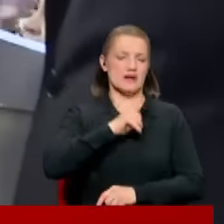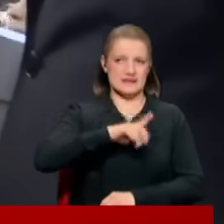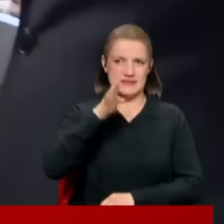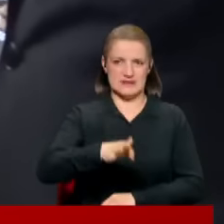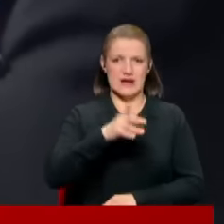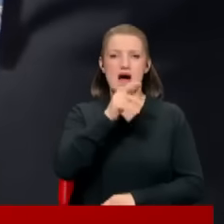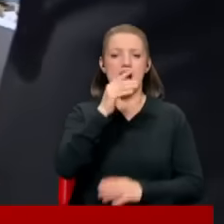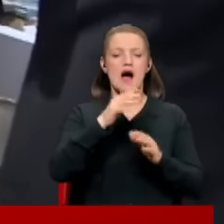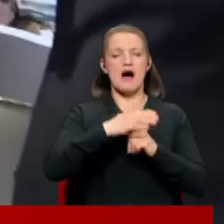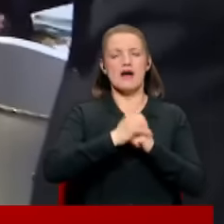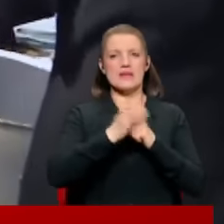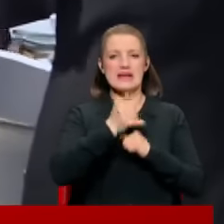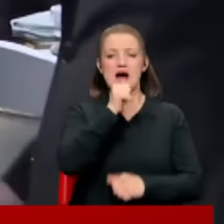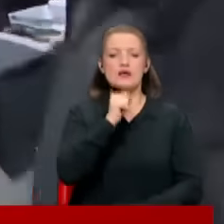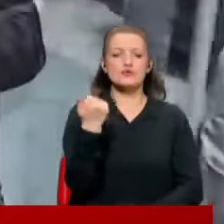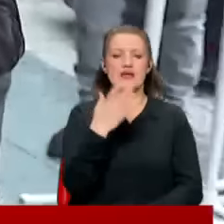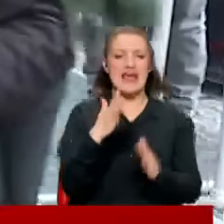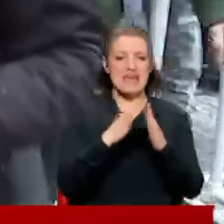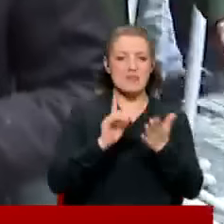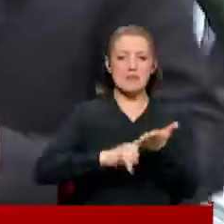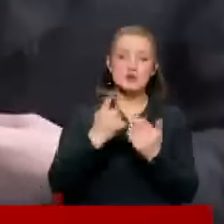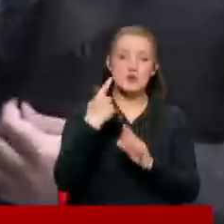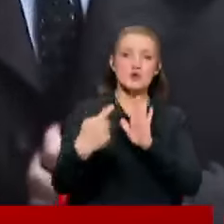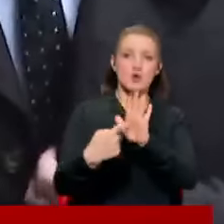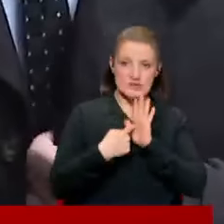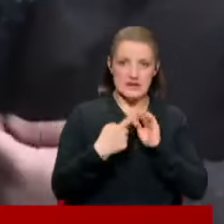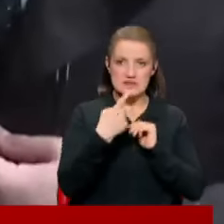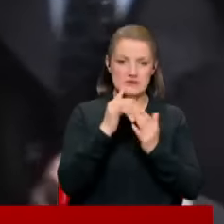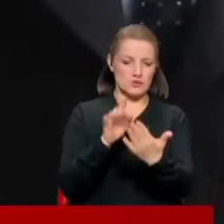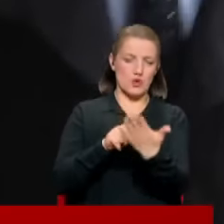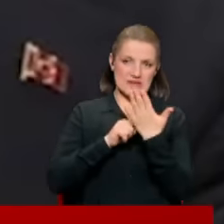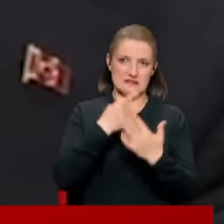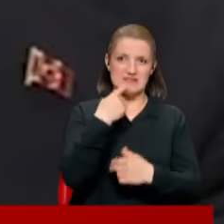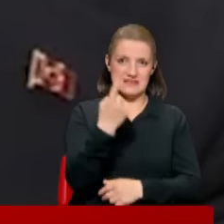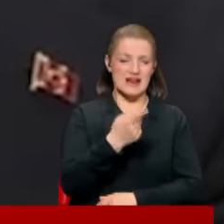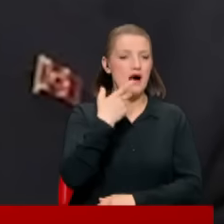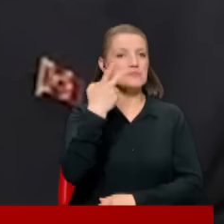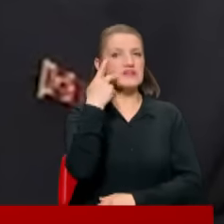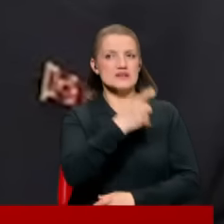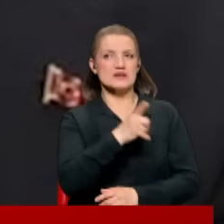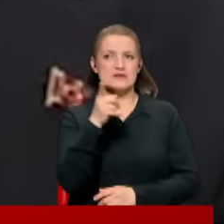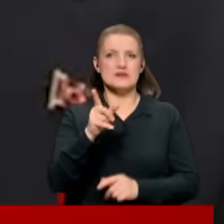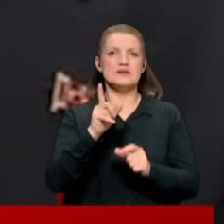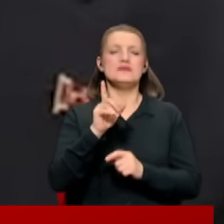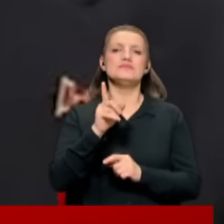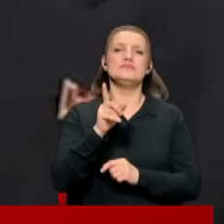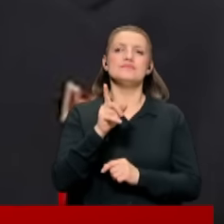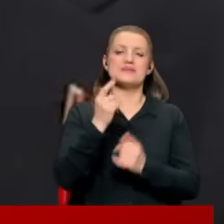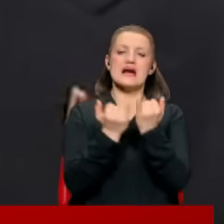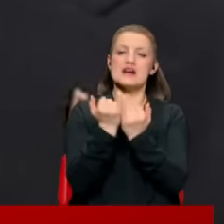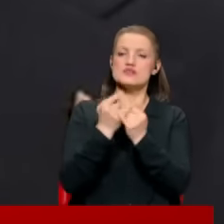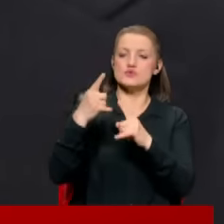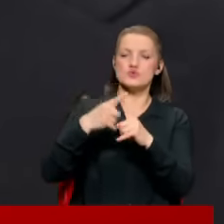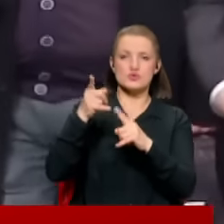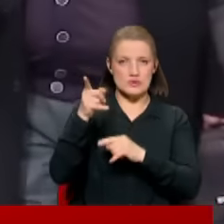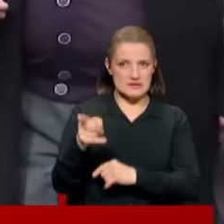Antalya'da 600 evimin tapusunu göstersin diyerek Mansur Yavaş'a seslenirken, ablası Günaydın Altınok Altınel, kardeşi